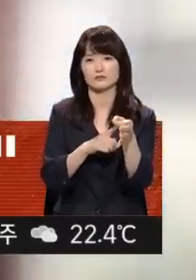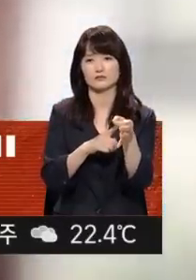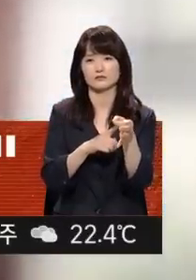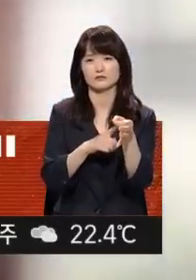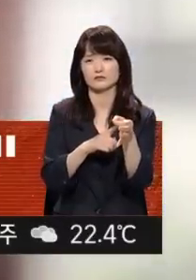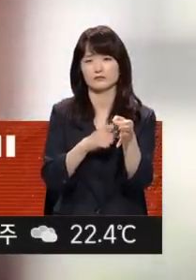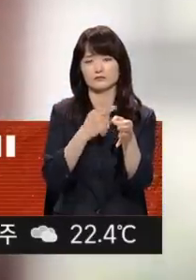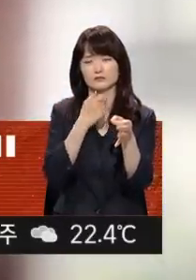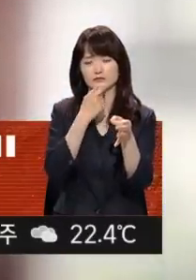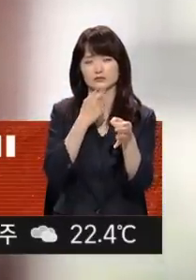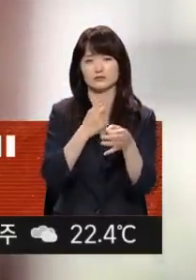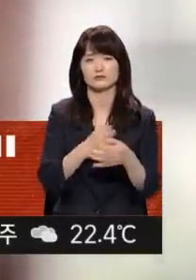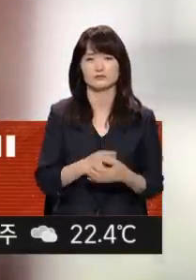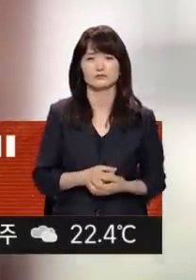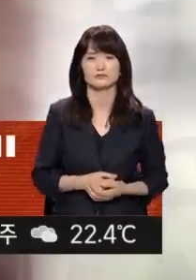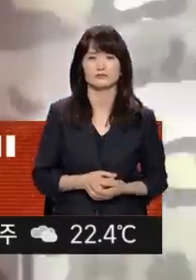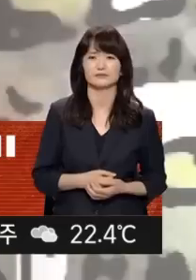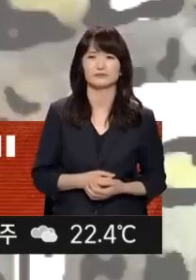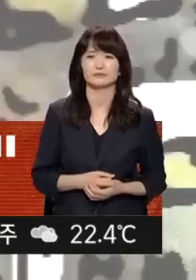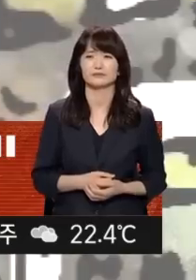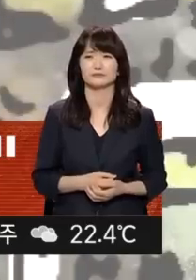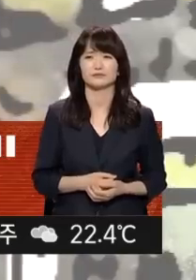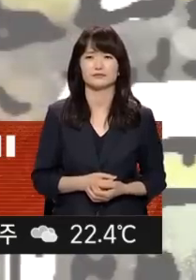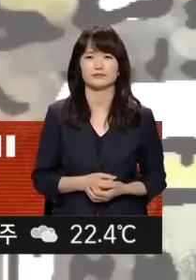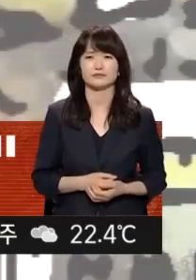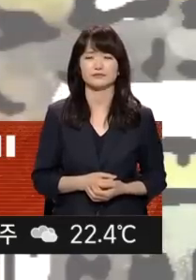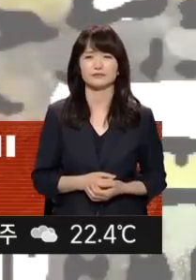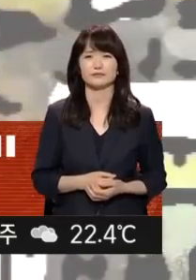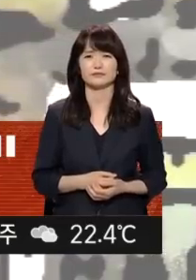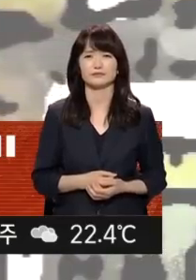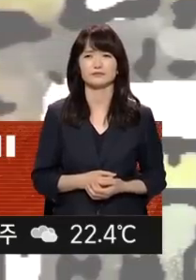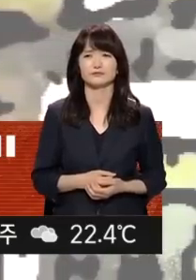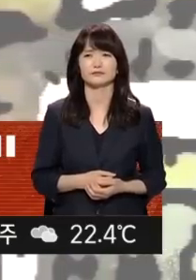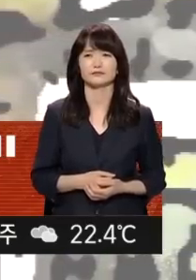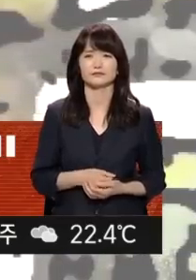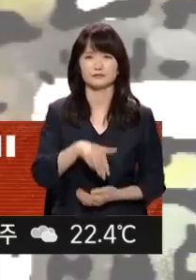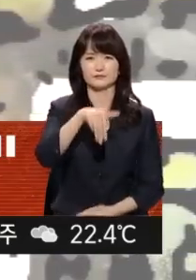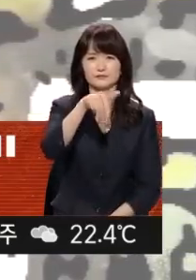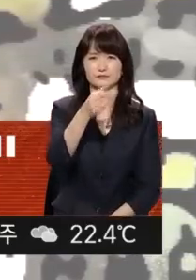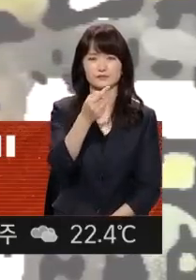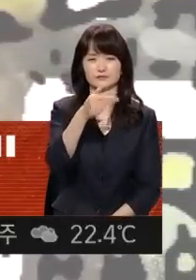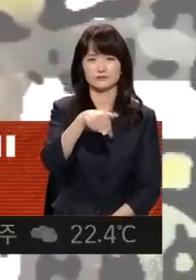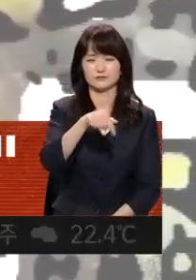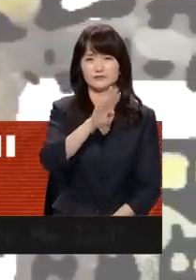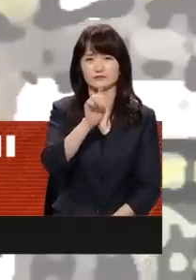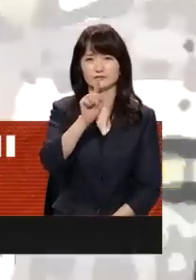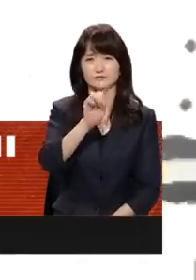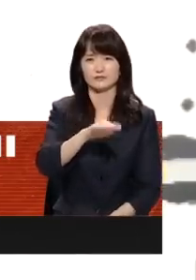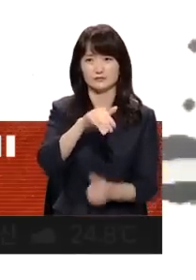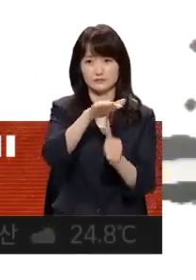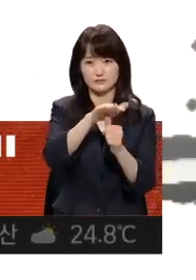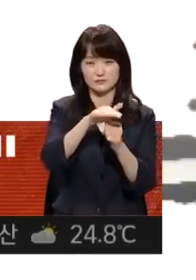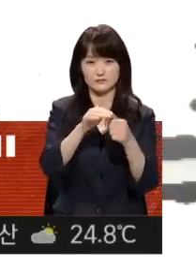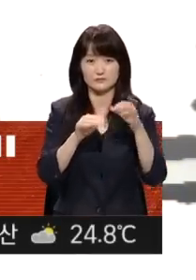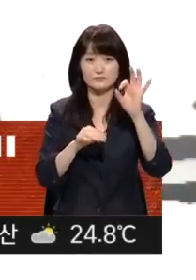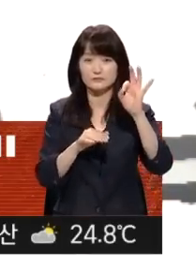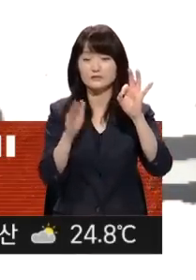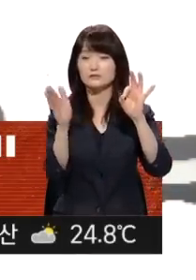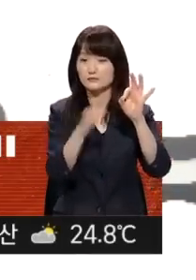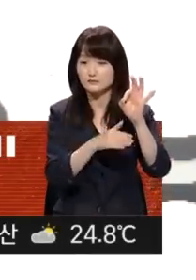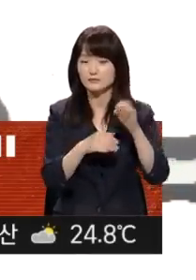그런 입장입니다 아 지금 우리 가족 여러분들 약간 좀 오해하시는데 촉법소년 10살부터입니다 얘네들